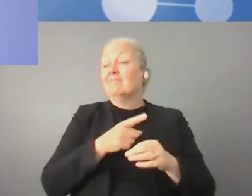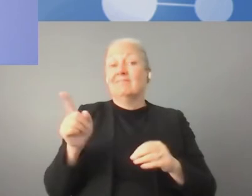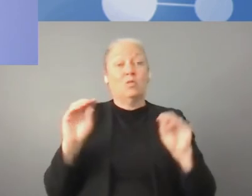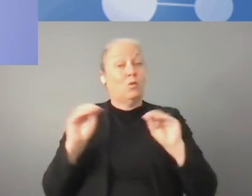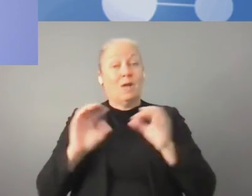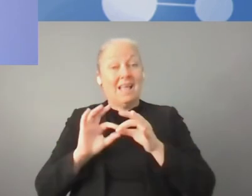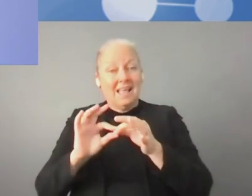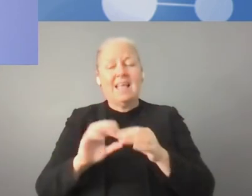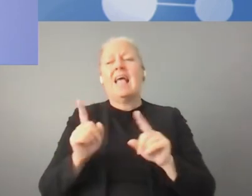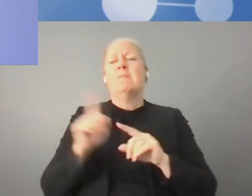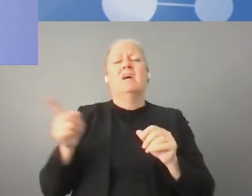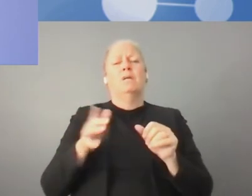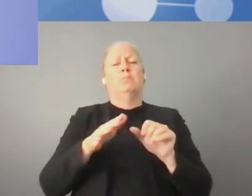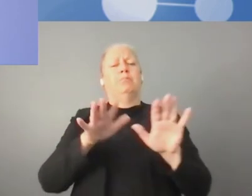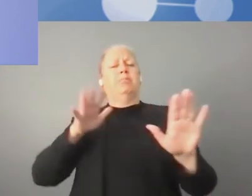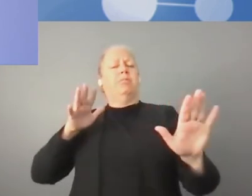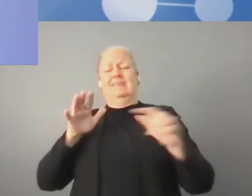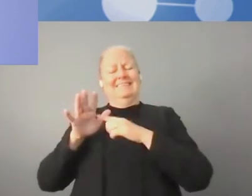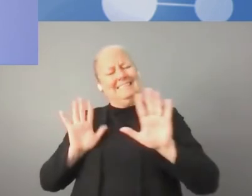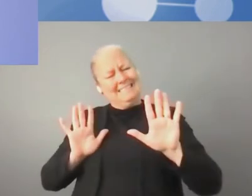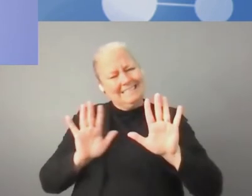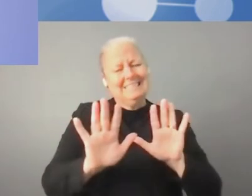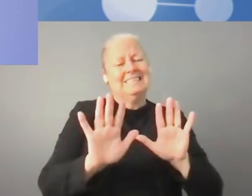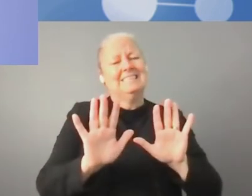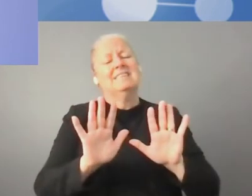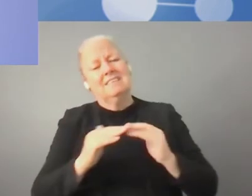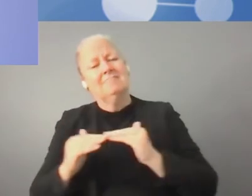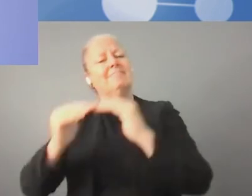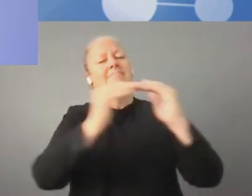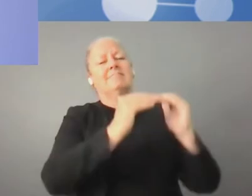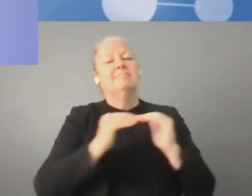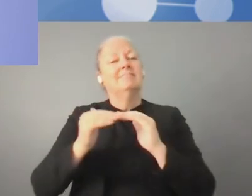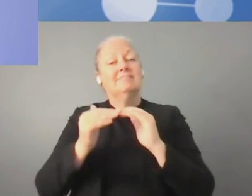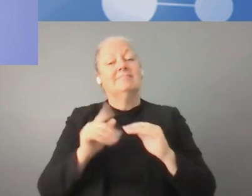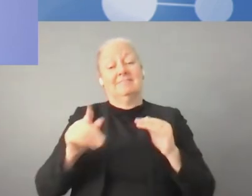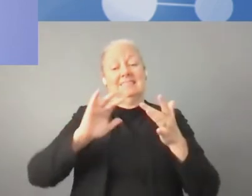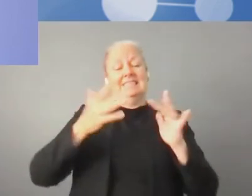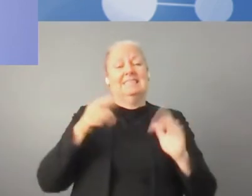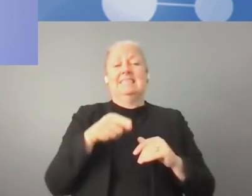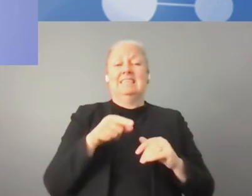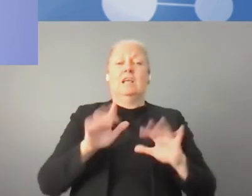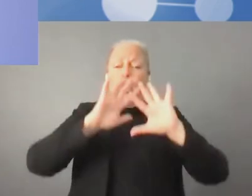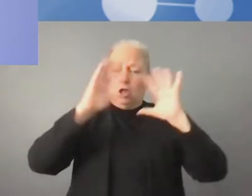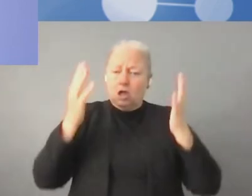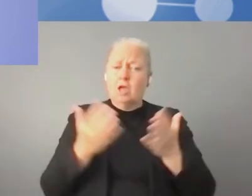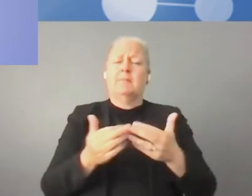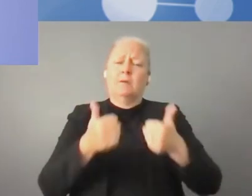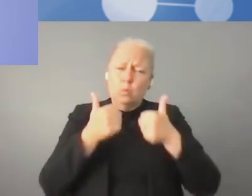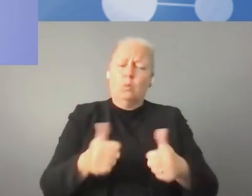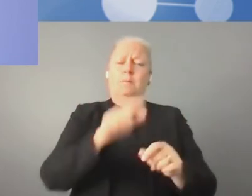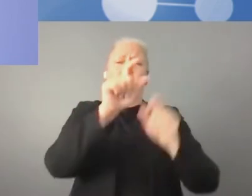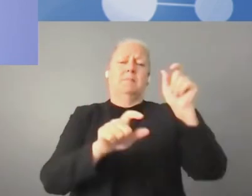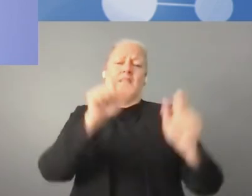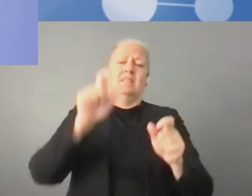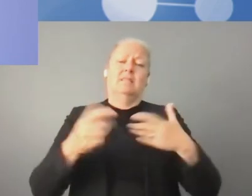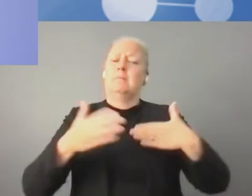这是一个问题。我们需要多次确认互相之间我们的承诺，是为